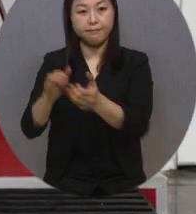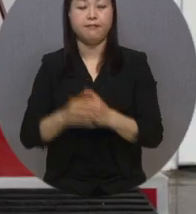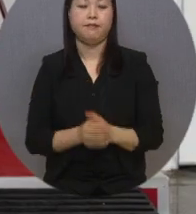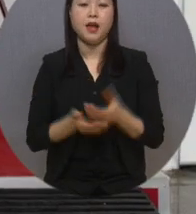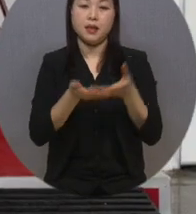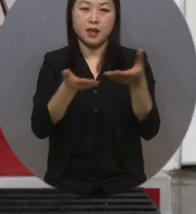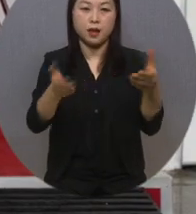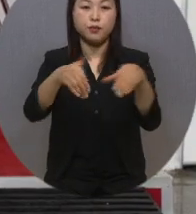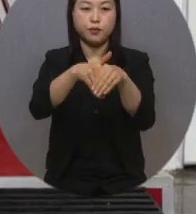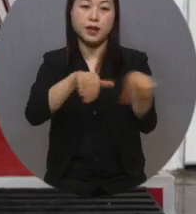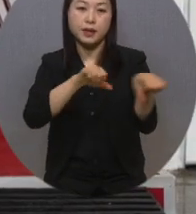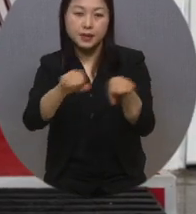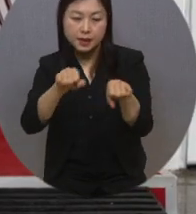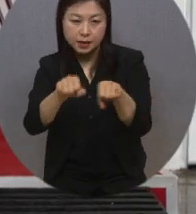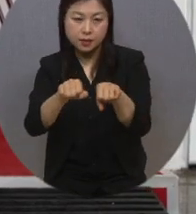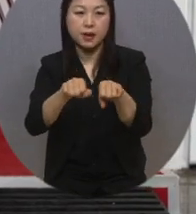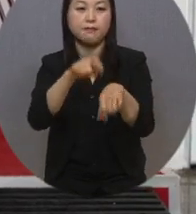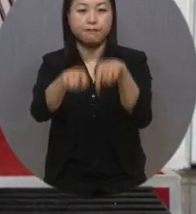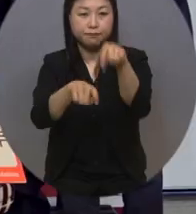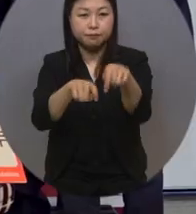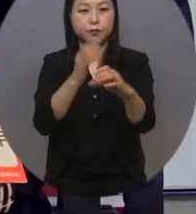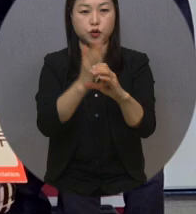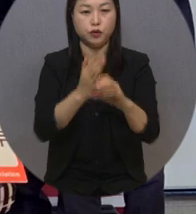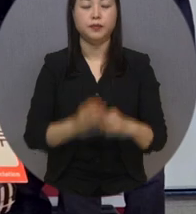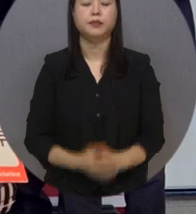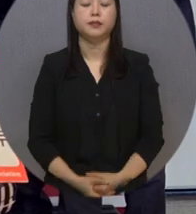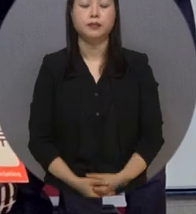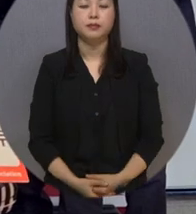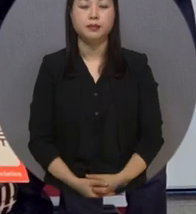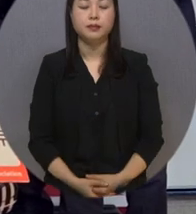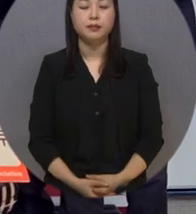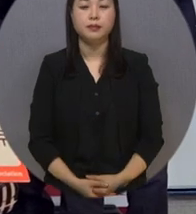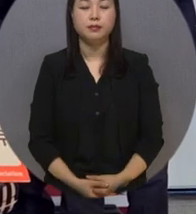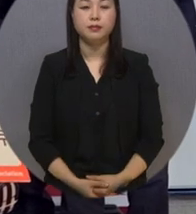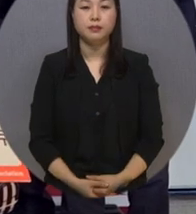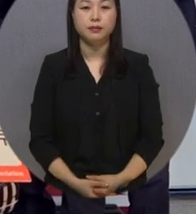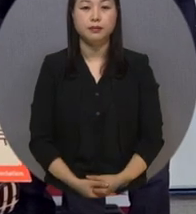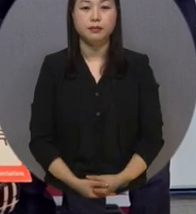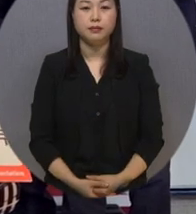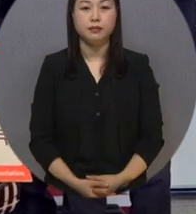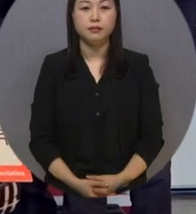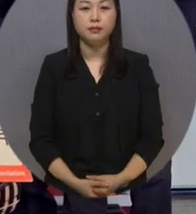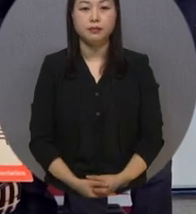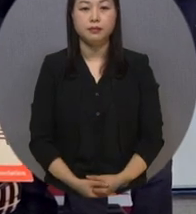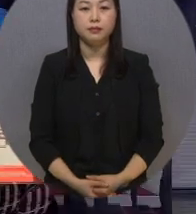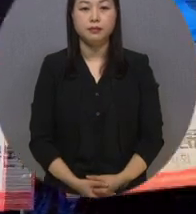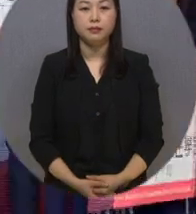나눔 문화 실천에 앞장서고 있습니다. 복지TV 뉴스 이윤희입니다.